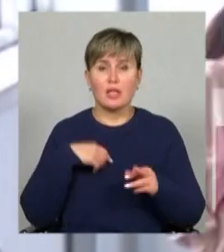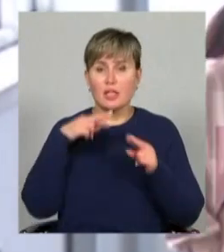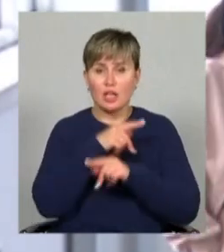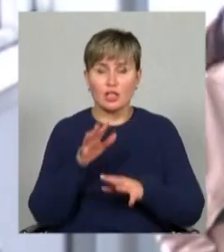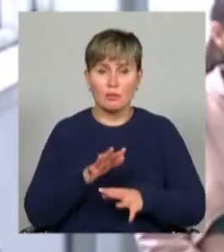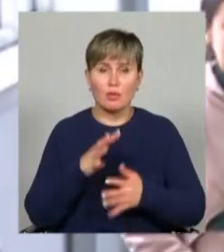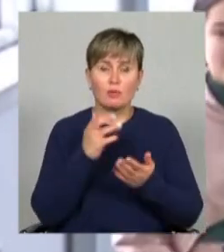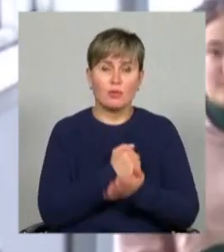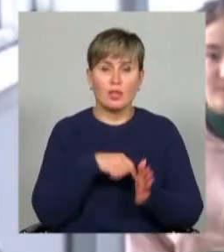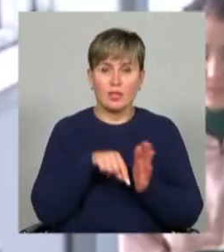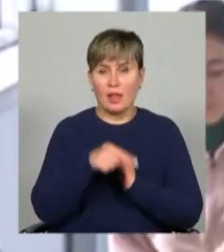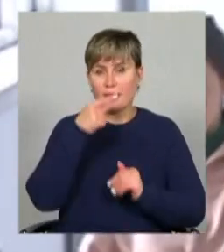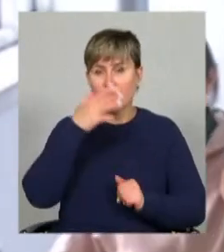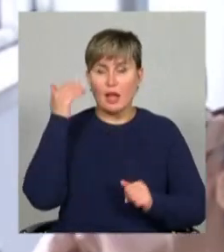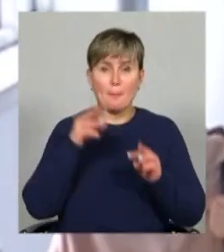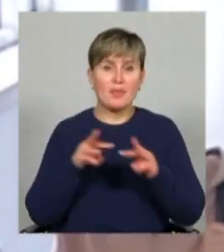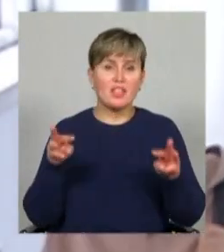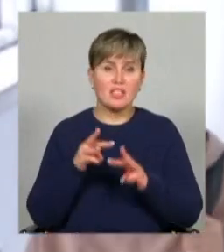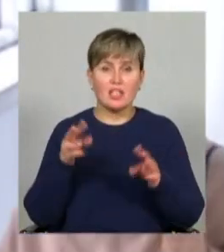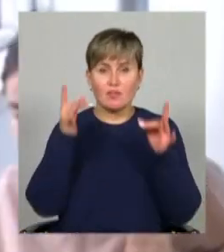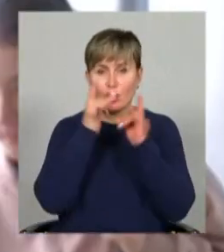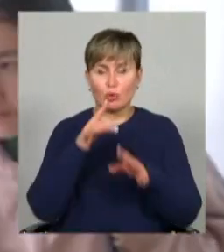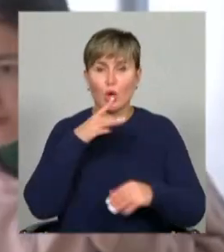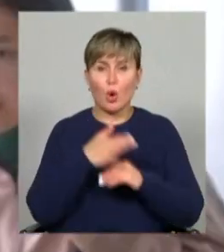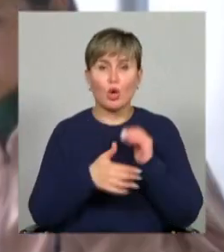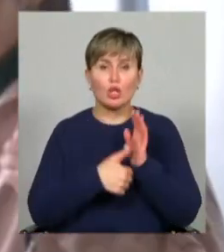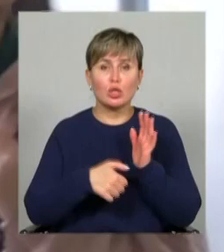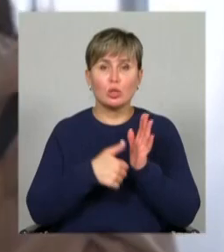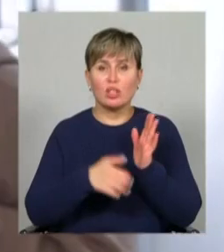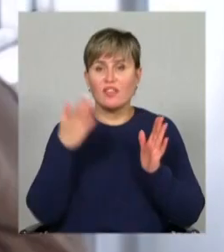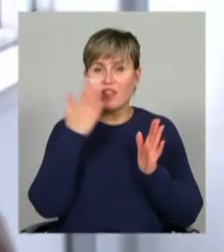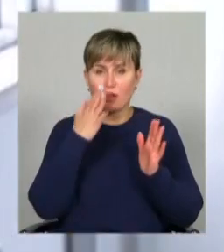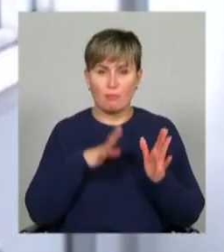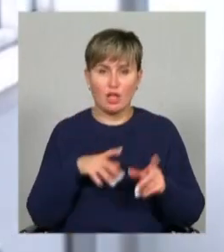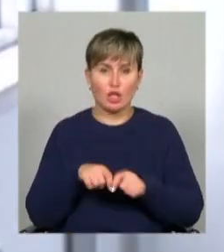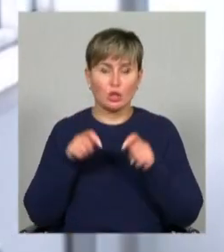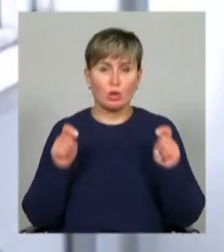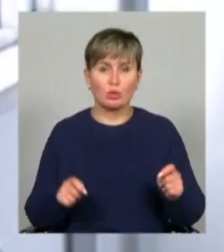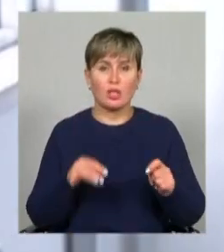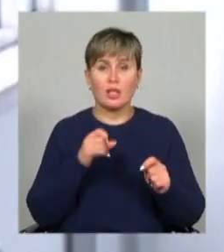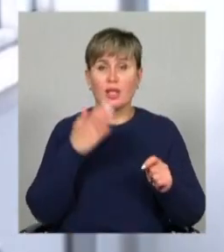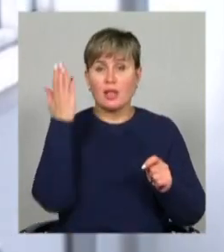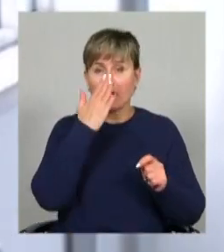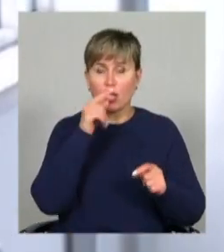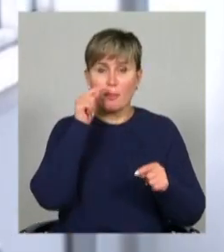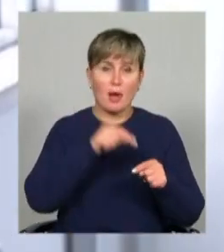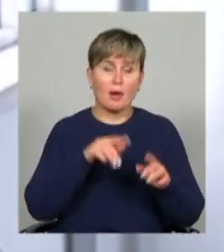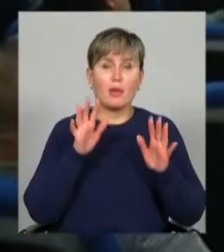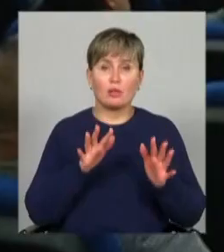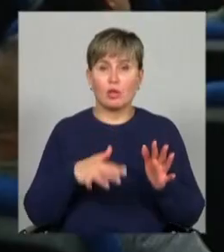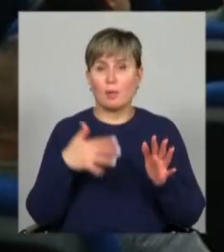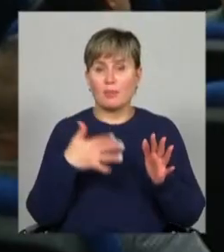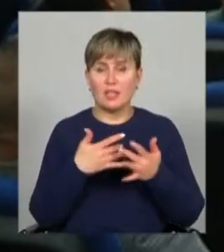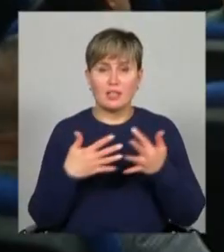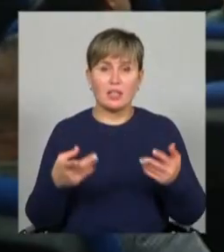я приводила цифры недавно Министерства культуры, около 600 фильмов было создано. И на экраны попало только 50 с чем-то.